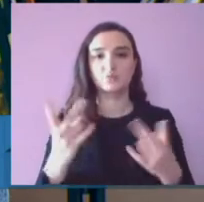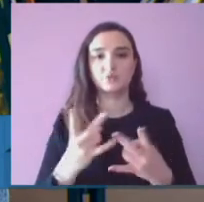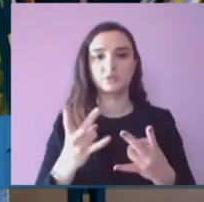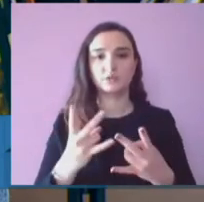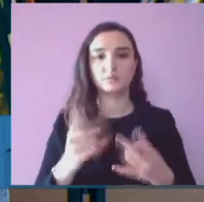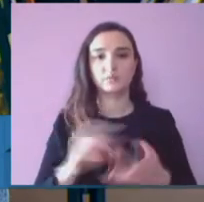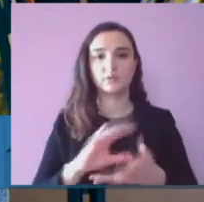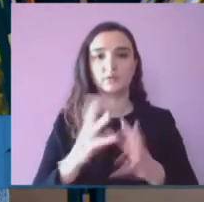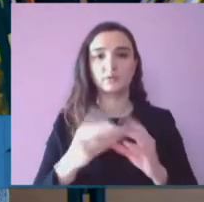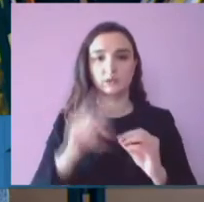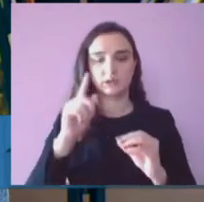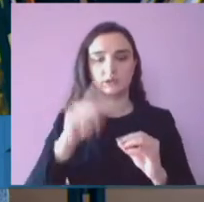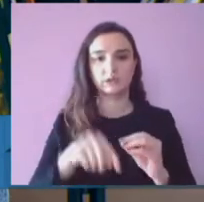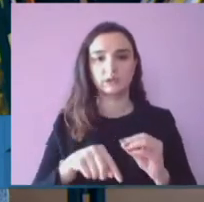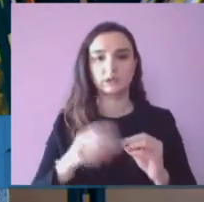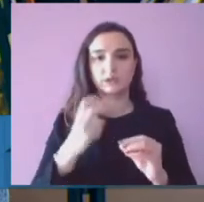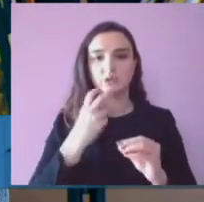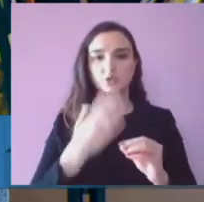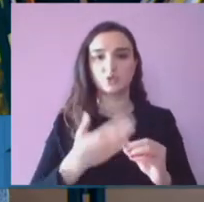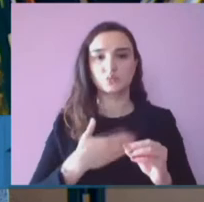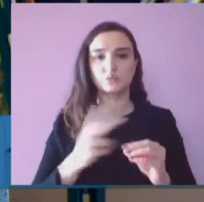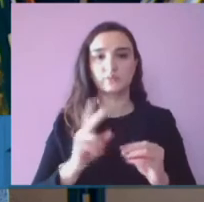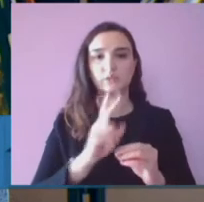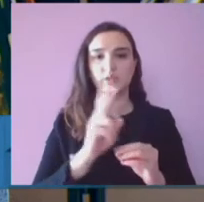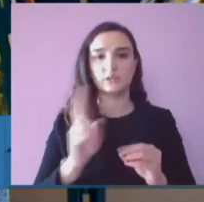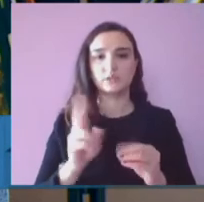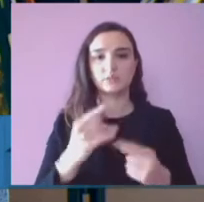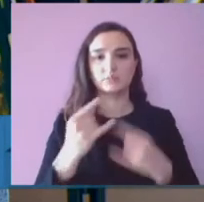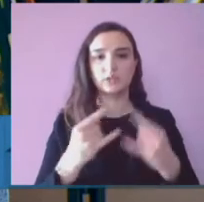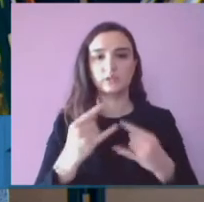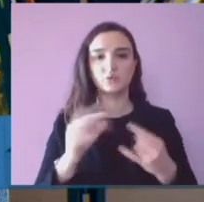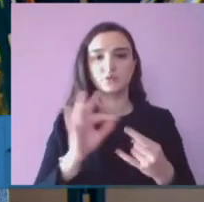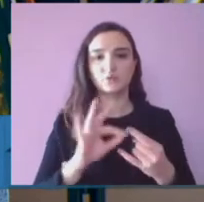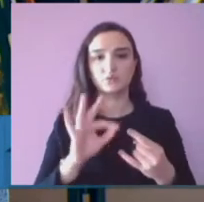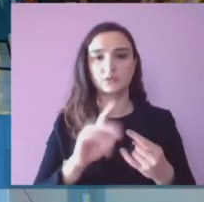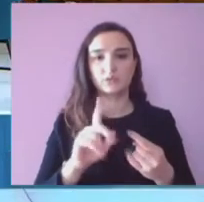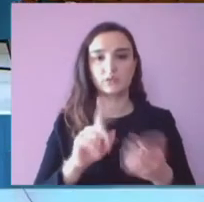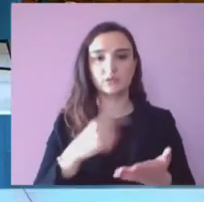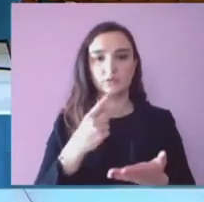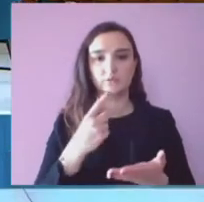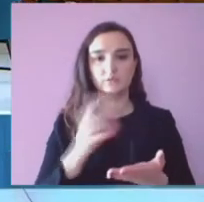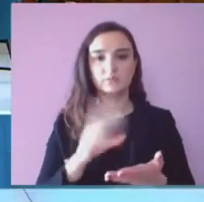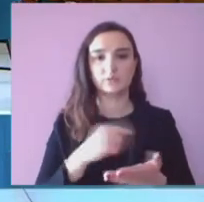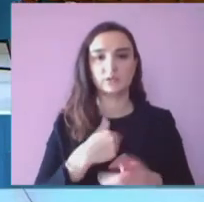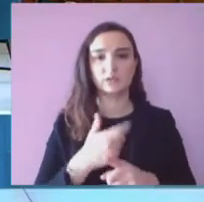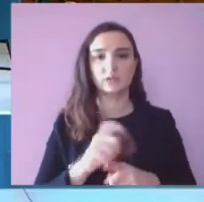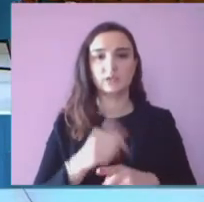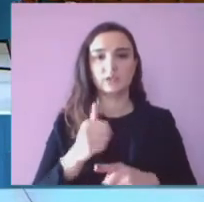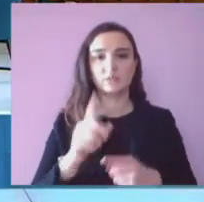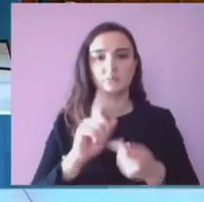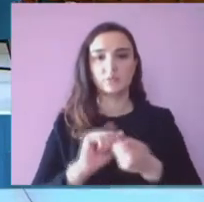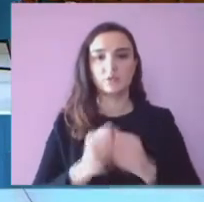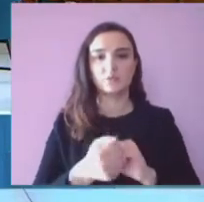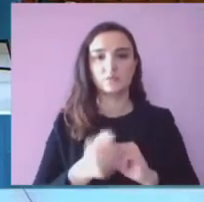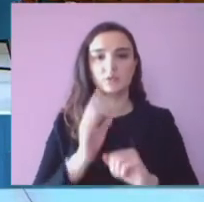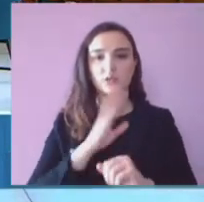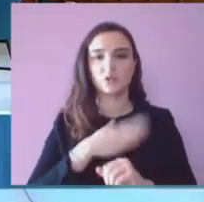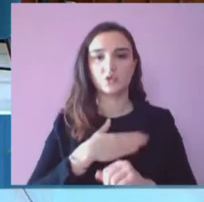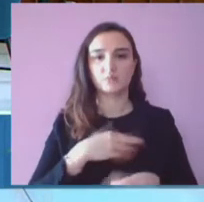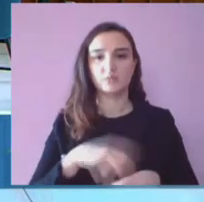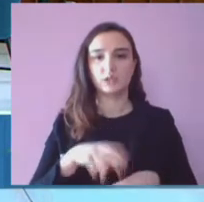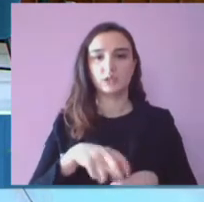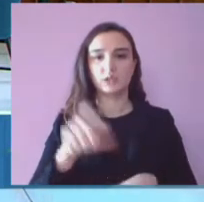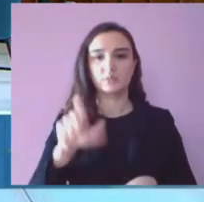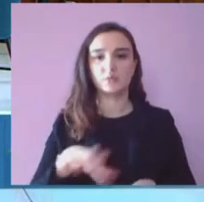რა, სასაცილოა ვიღაცამ რომ ტელევიზორზე რაღაცა თქვას, მაგრამ მე ძალიან კარგად მახსოვს, ეხა დეჩემი ექიმი იყო, საკმაოდ